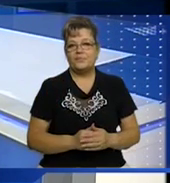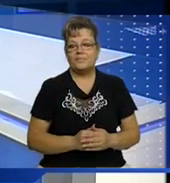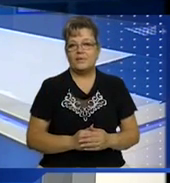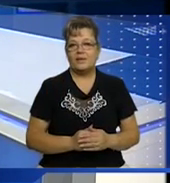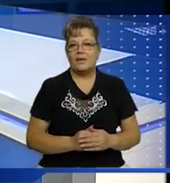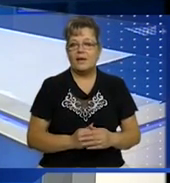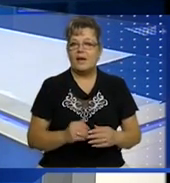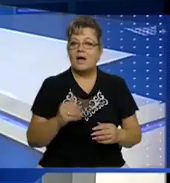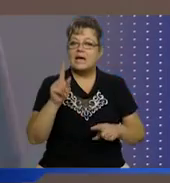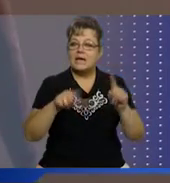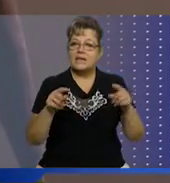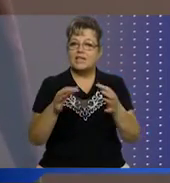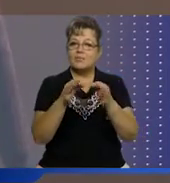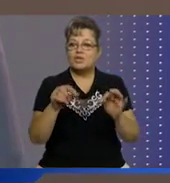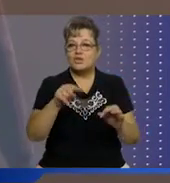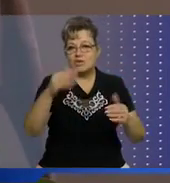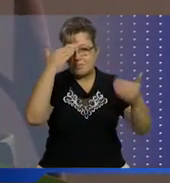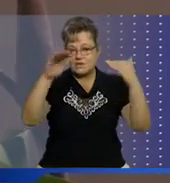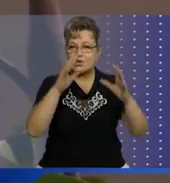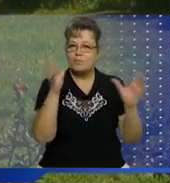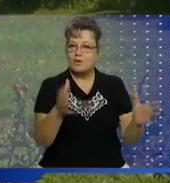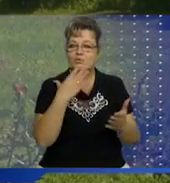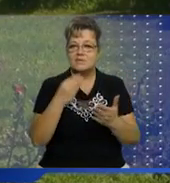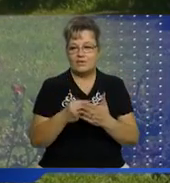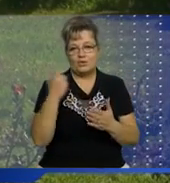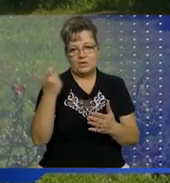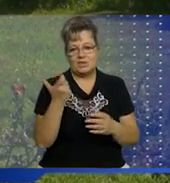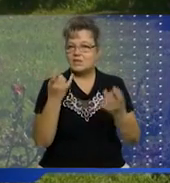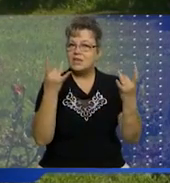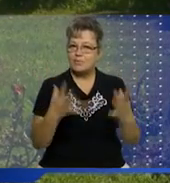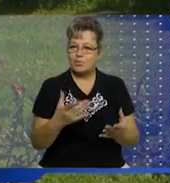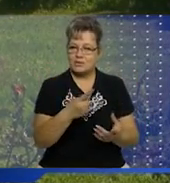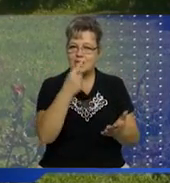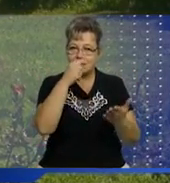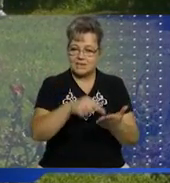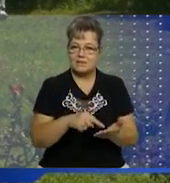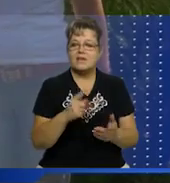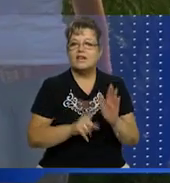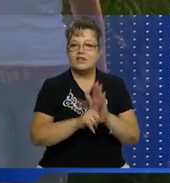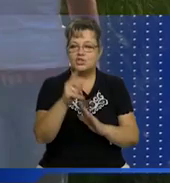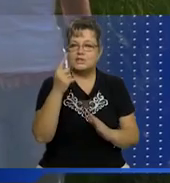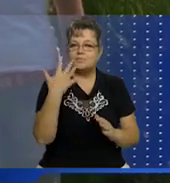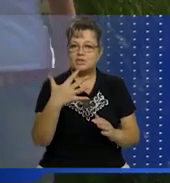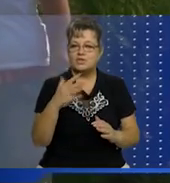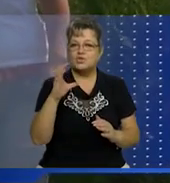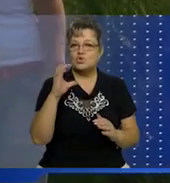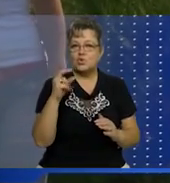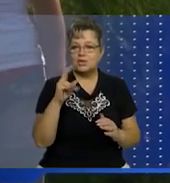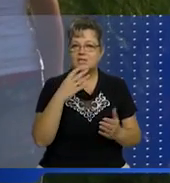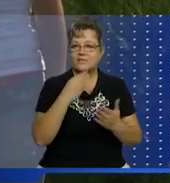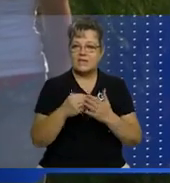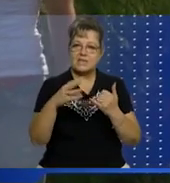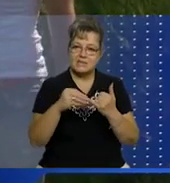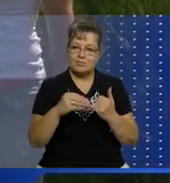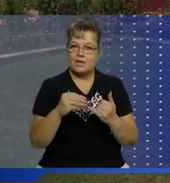скота калмыцкой породы. Они редко пускают сюда посторонних, берегут свое хозяйство. Слишком непросто оно им досталось.